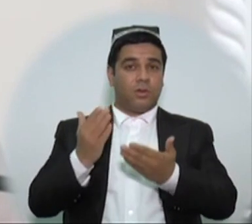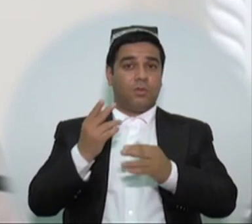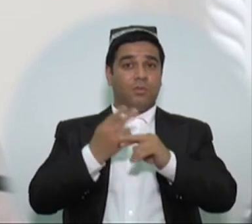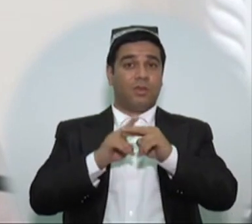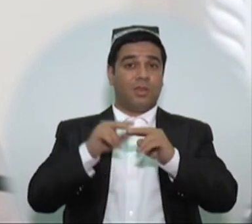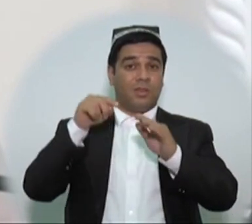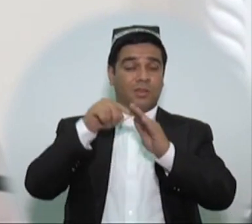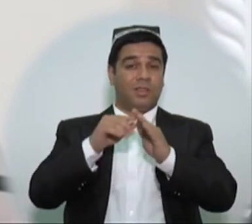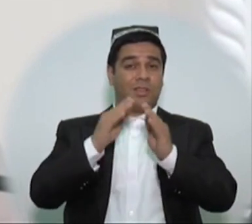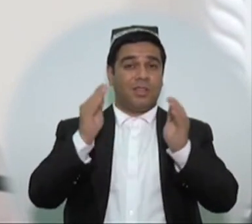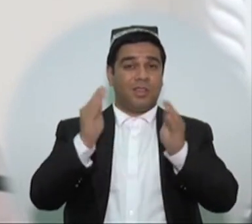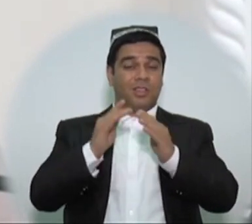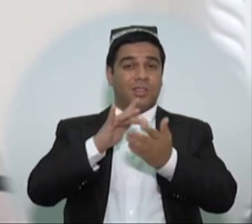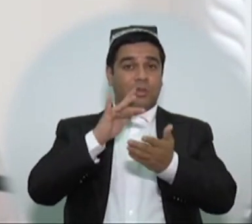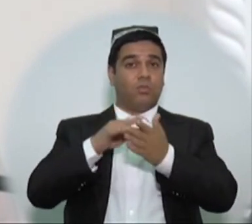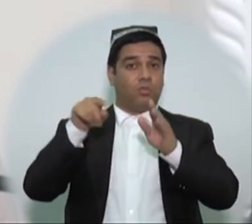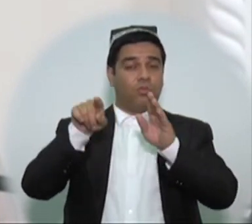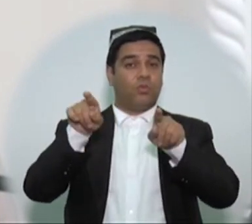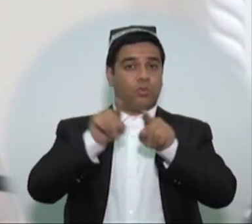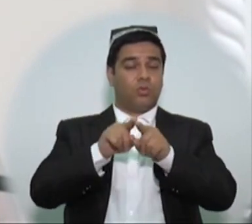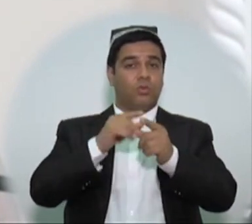O'sha kichik shaharni ham kutubxonasi bor ekan.